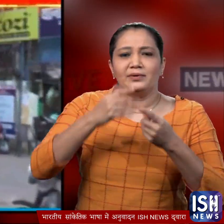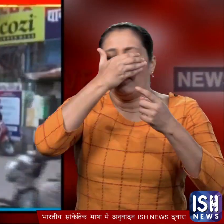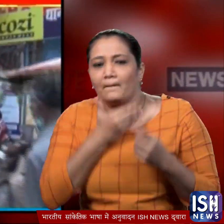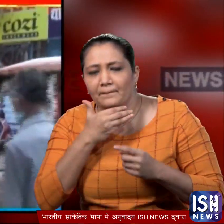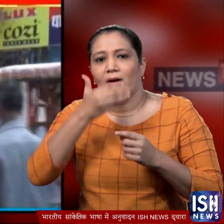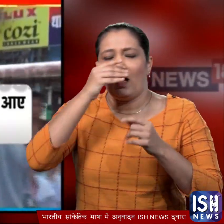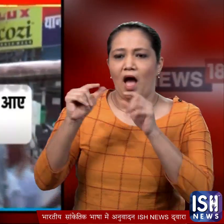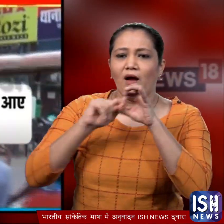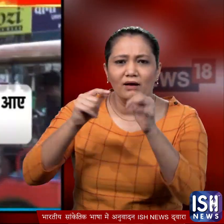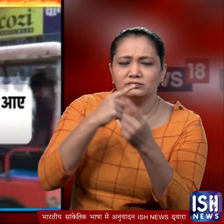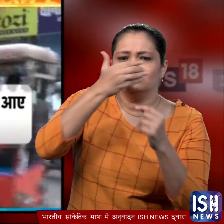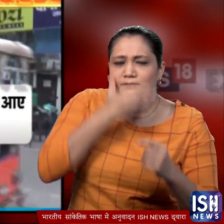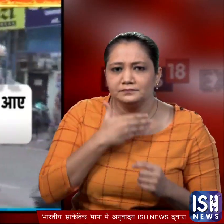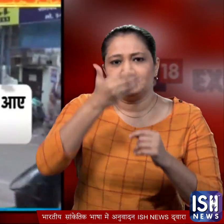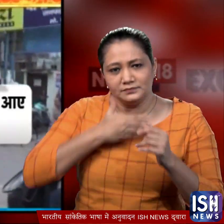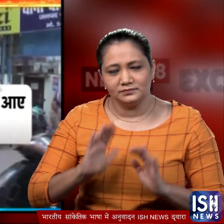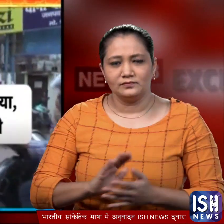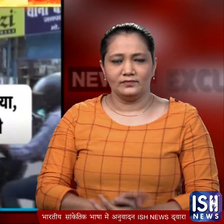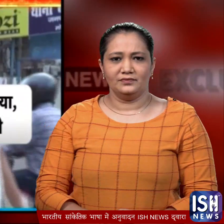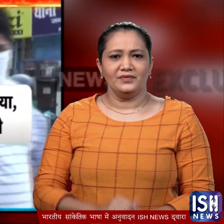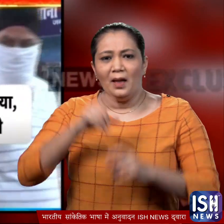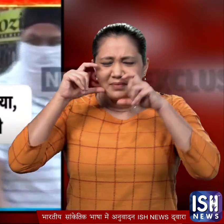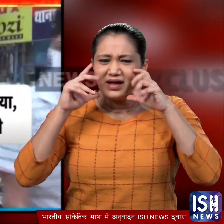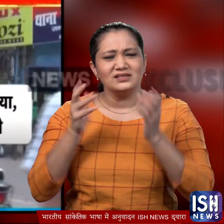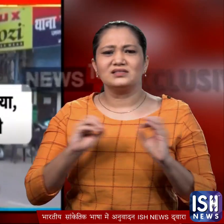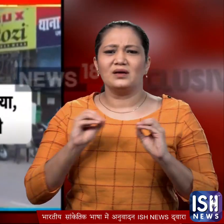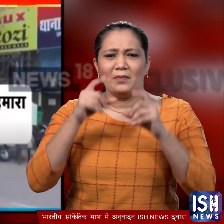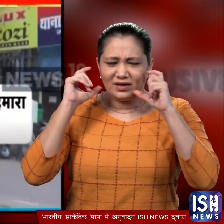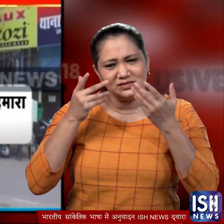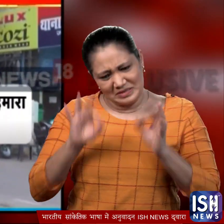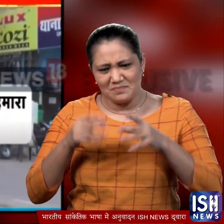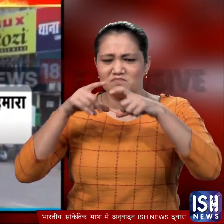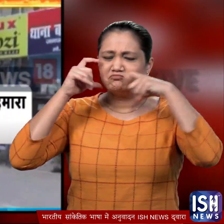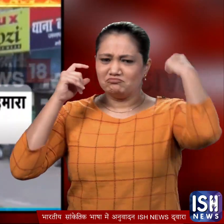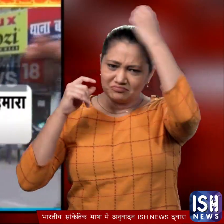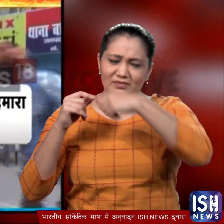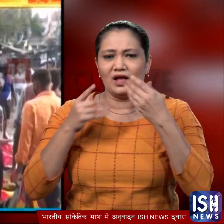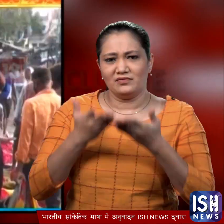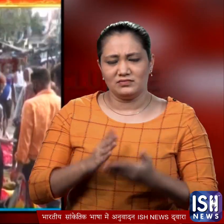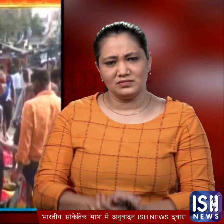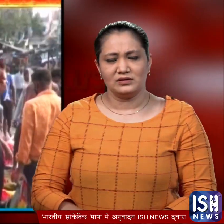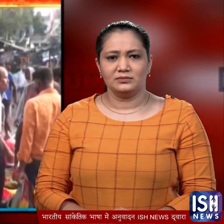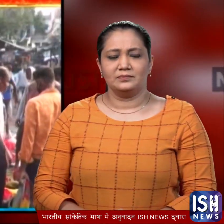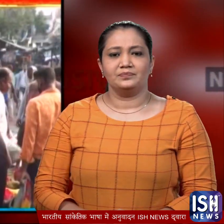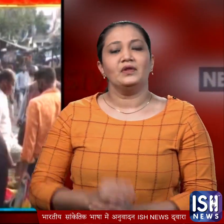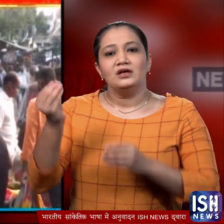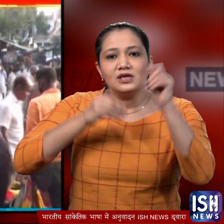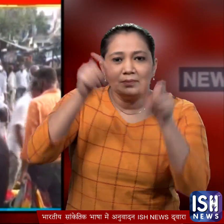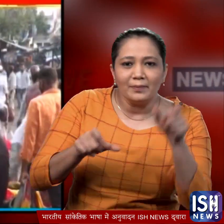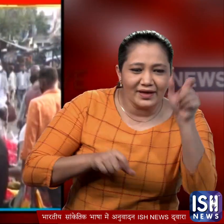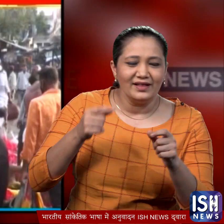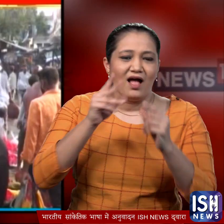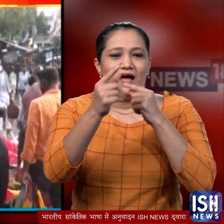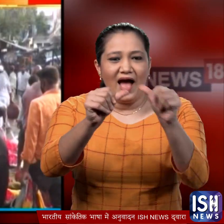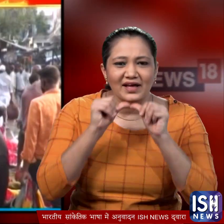देते वो भी नीचे गिर गया। नहीं, मास्क क्या, मास्क यही लगाते हैं जो हमारा ये कुछ लोगों की बात सुनकर